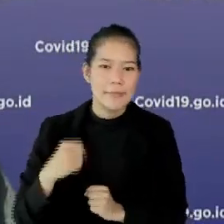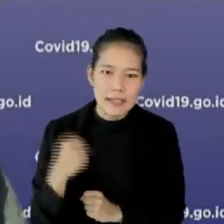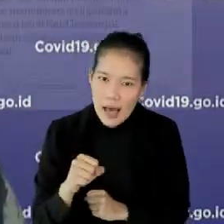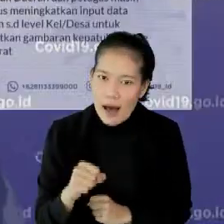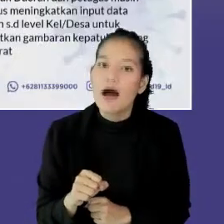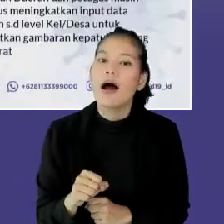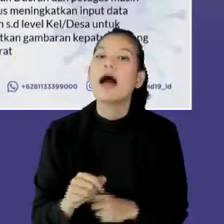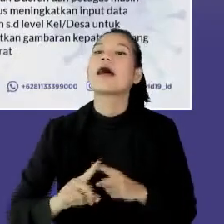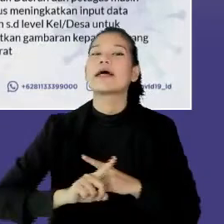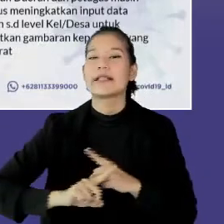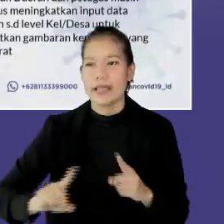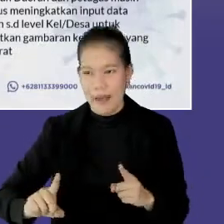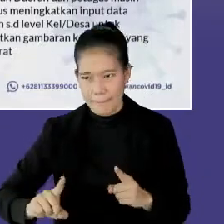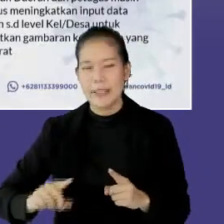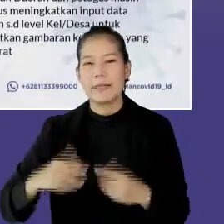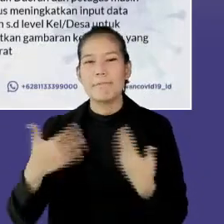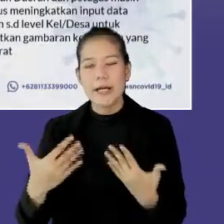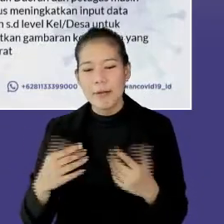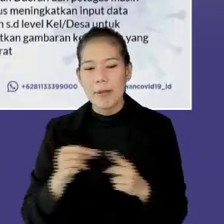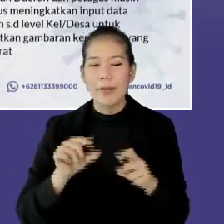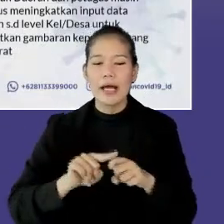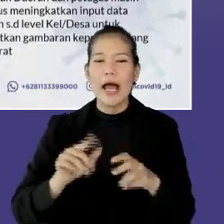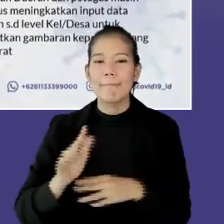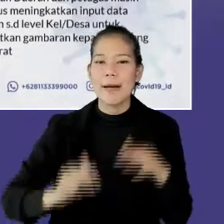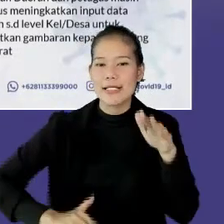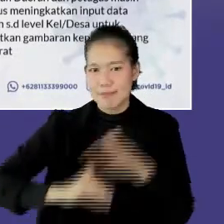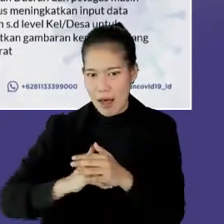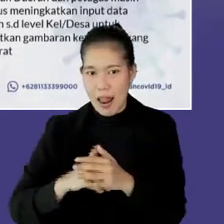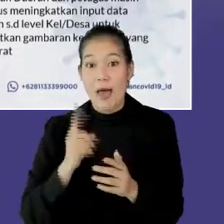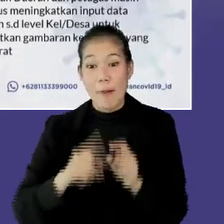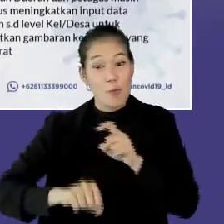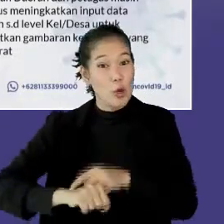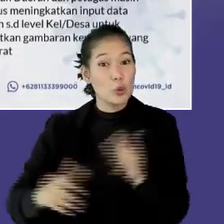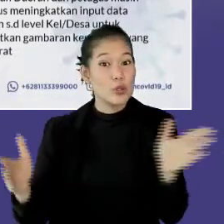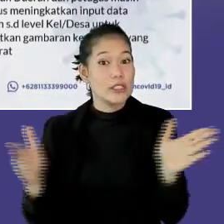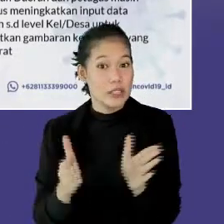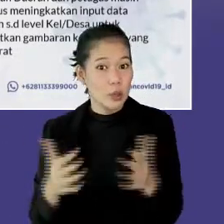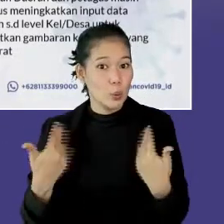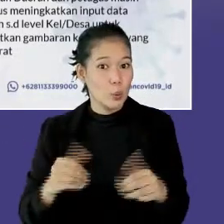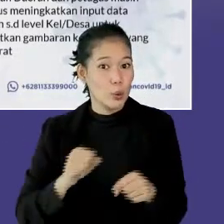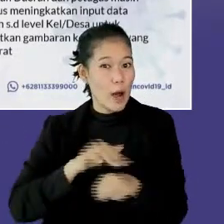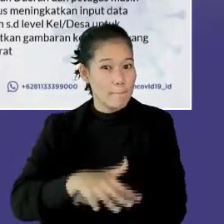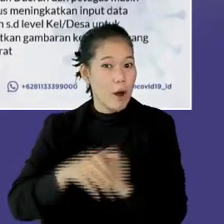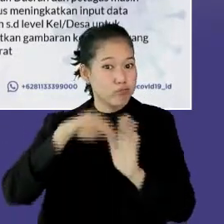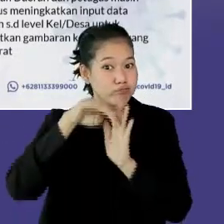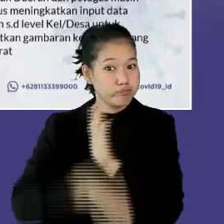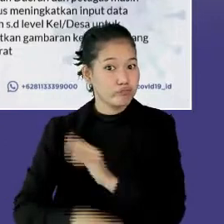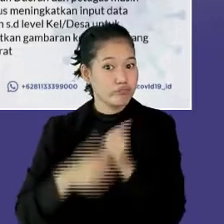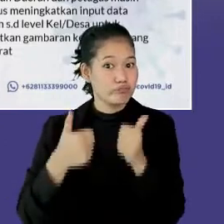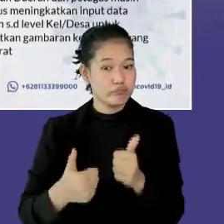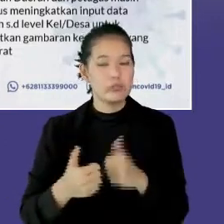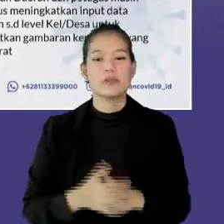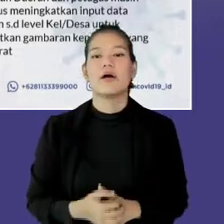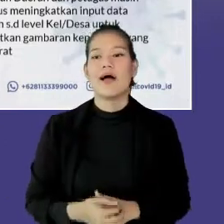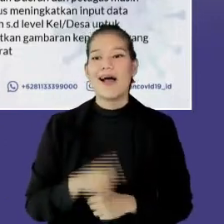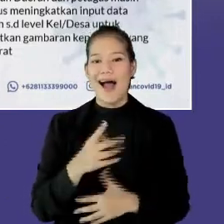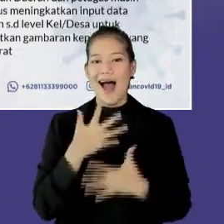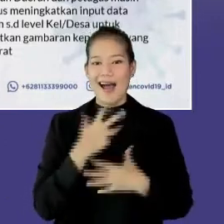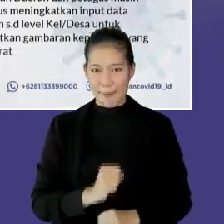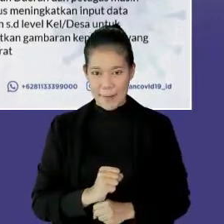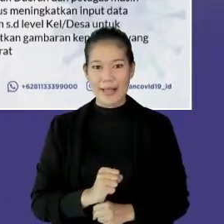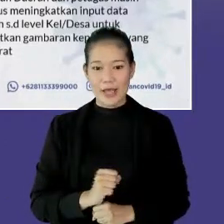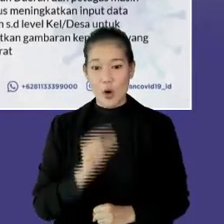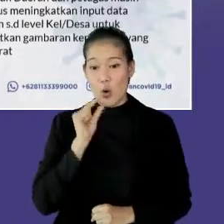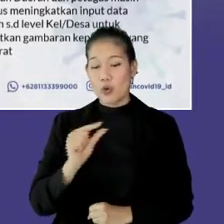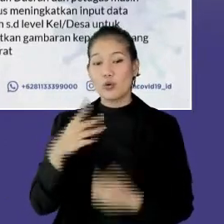biasanya, tapi kita harus maksimalkan agar tadi dalam waktu yang singkat kita bisa melihat dampak yang signifikan. Itu yang ingin kita harapkan. Jadi untuk saat ini di